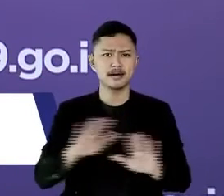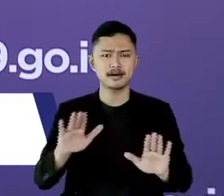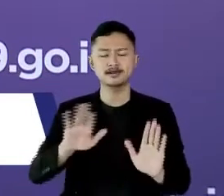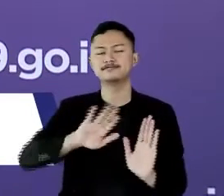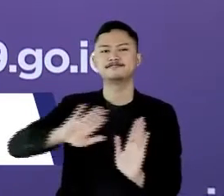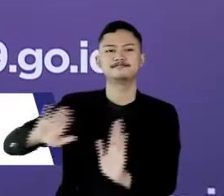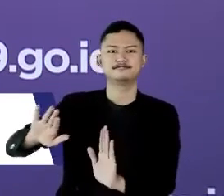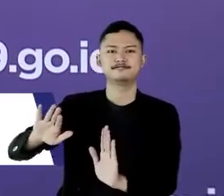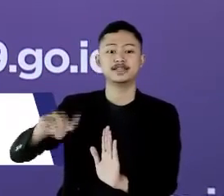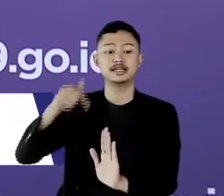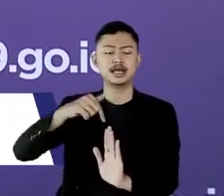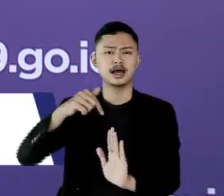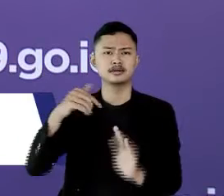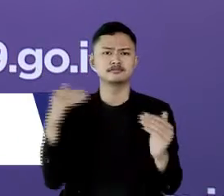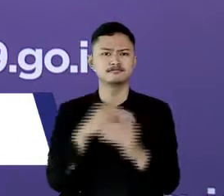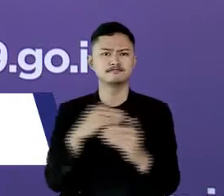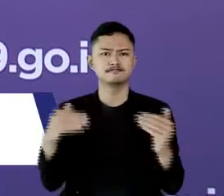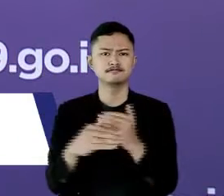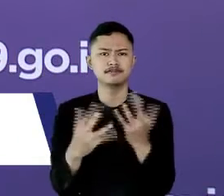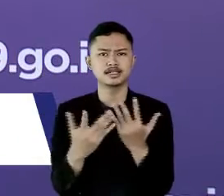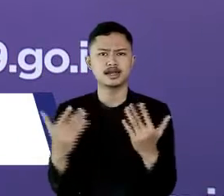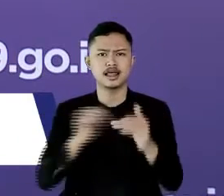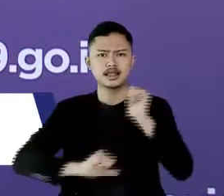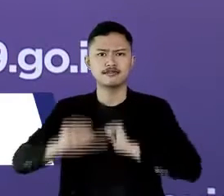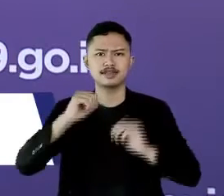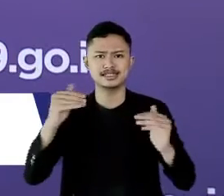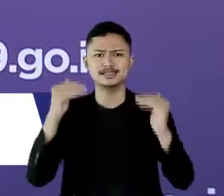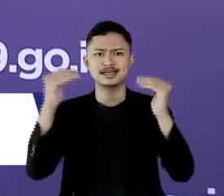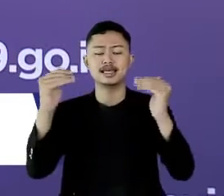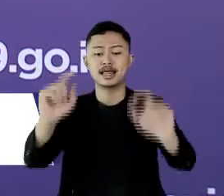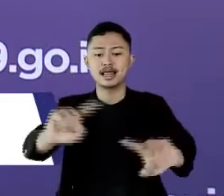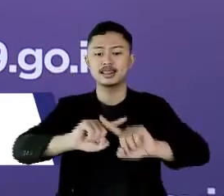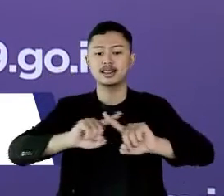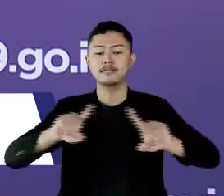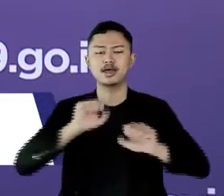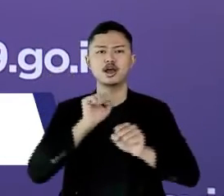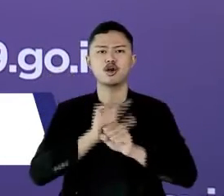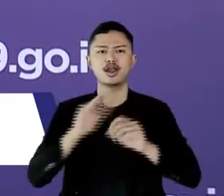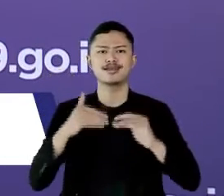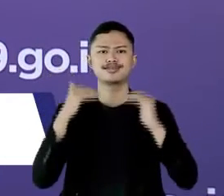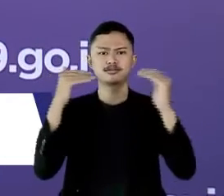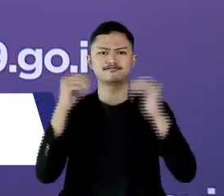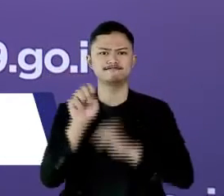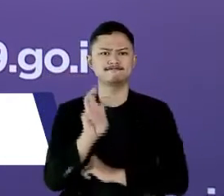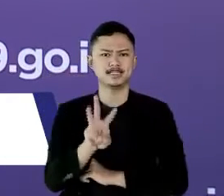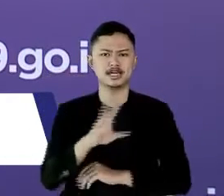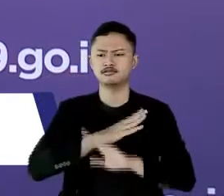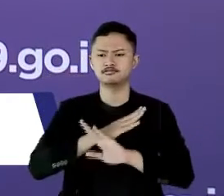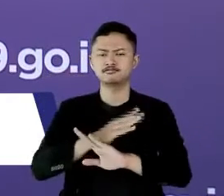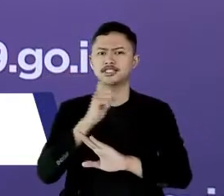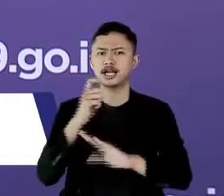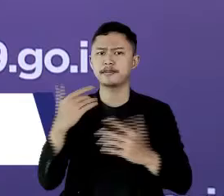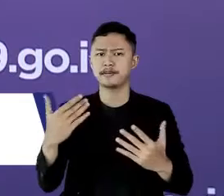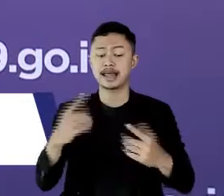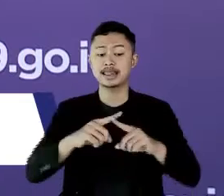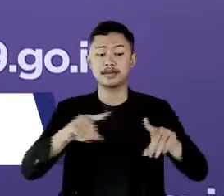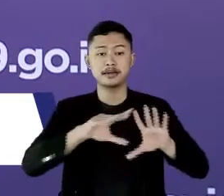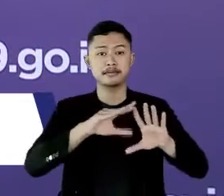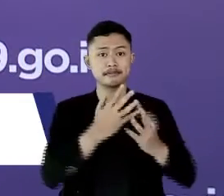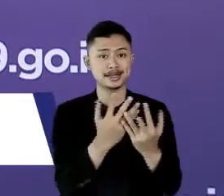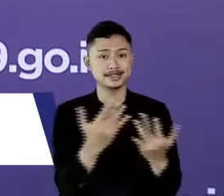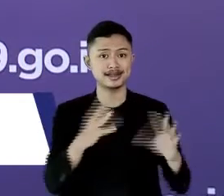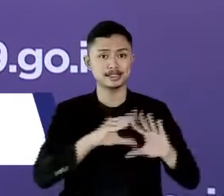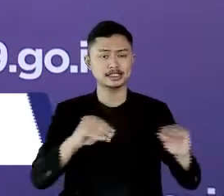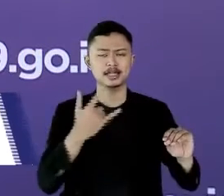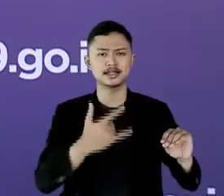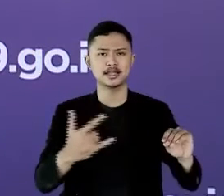bagaimana mobilitas yang semakin meningkat tidak membuka peluang terjadinya gelombang ketiga COVID-19 dan masyarakat tetap produktif? Telah